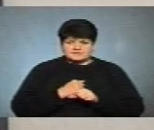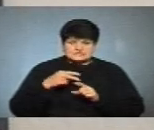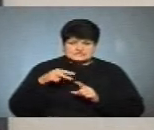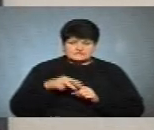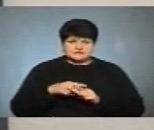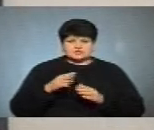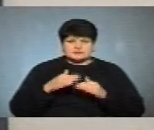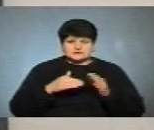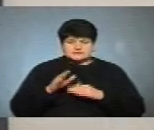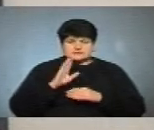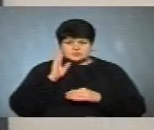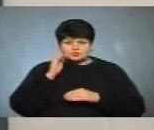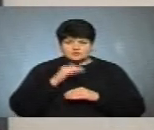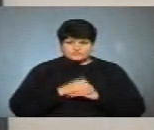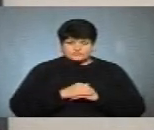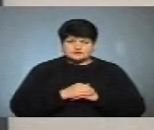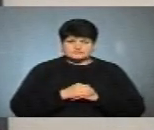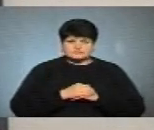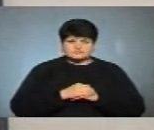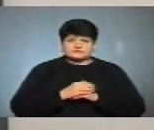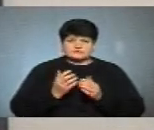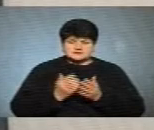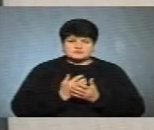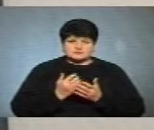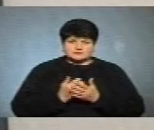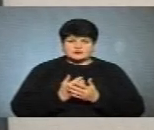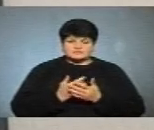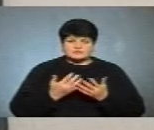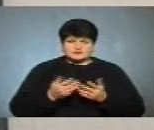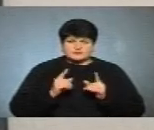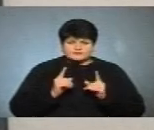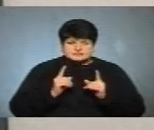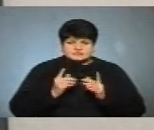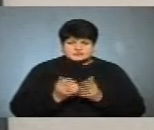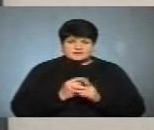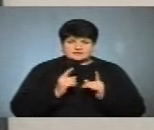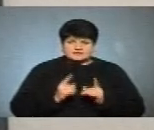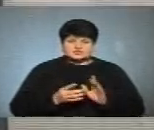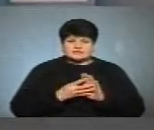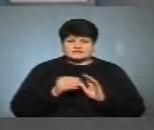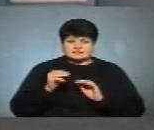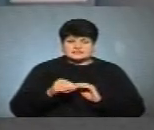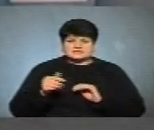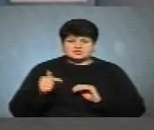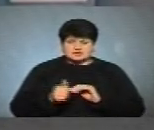завантажений практично від ранку до вечора так, чи до ночі. Так, заробляв стільки. Всього лише 9 тисяч гривень. 9 тисяч гривень,